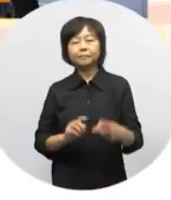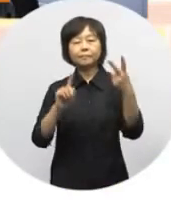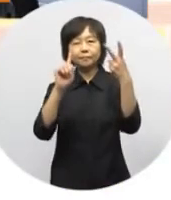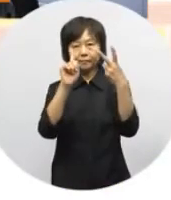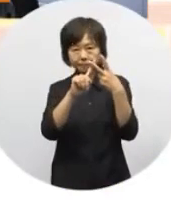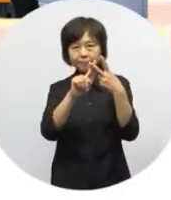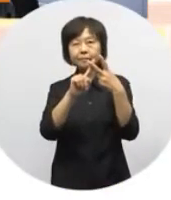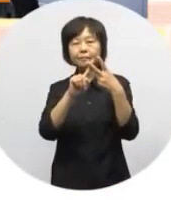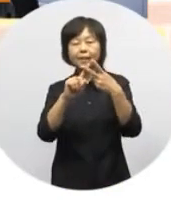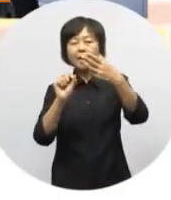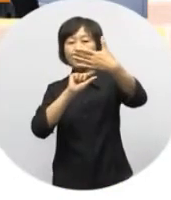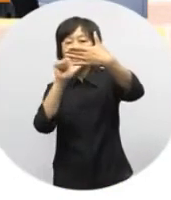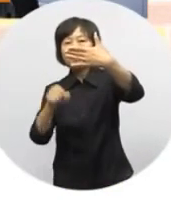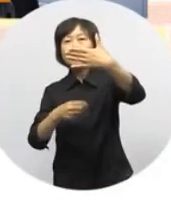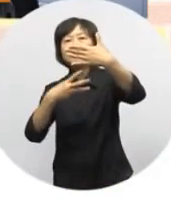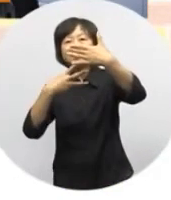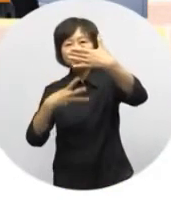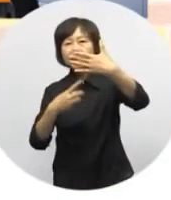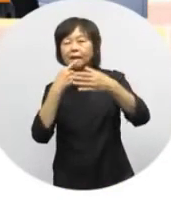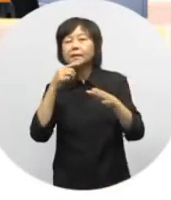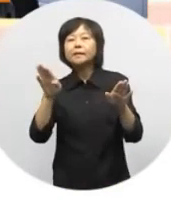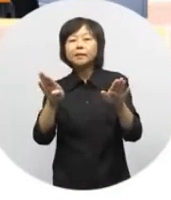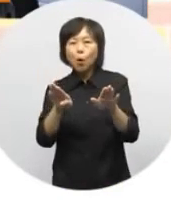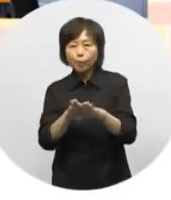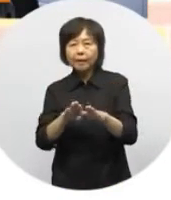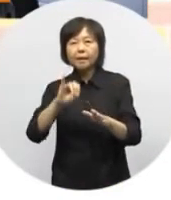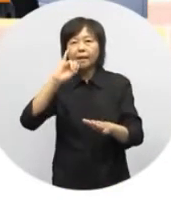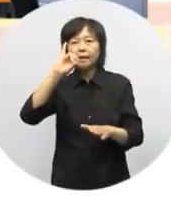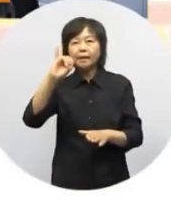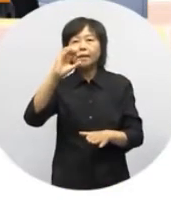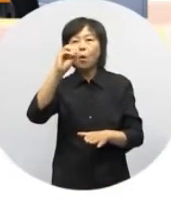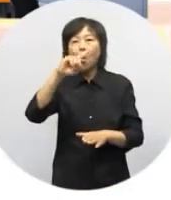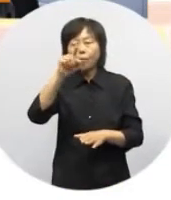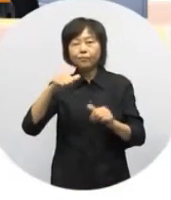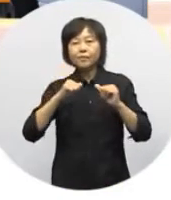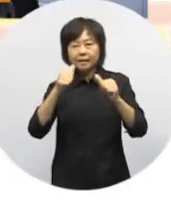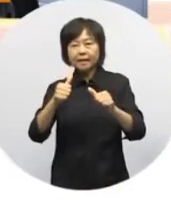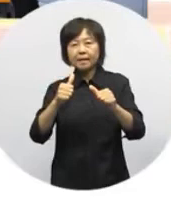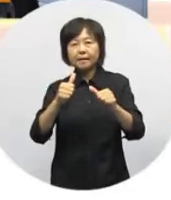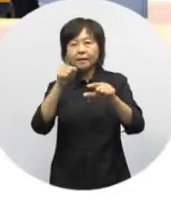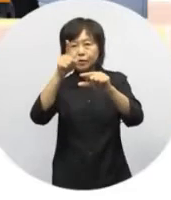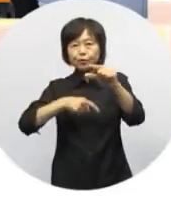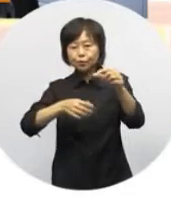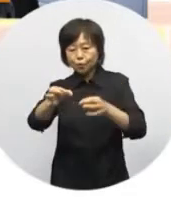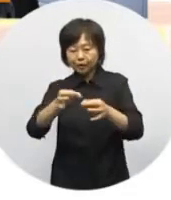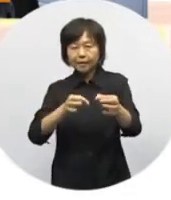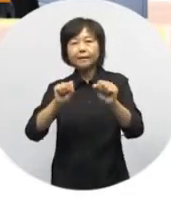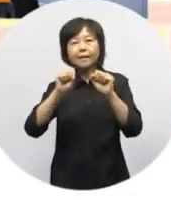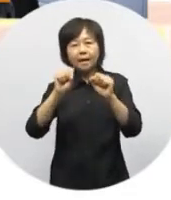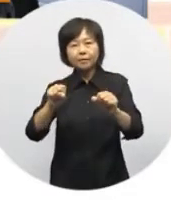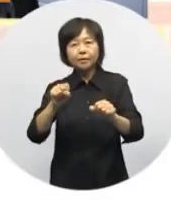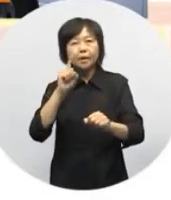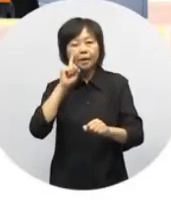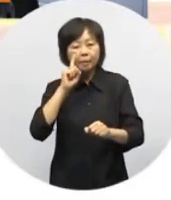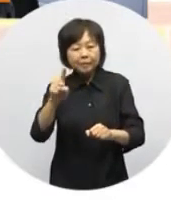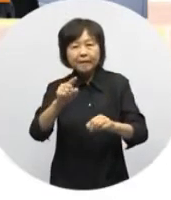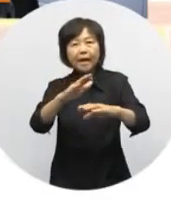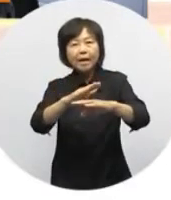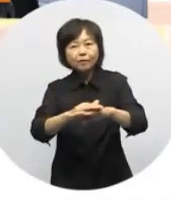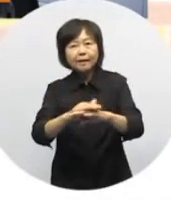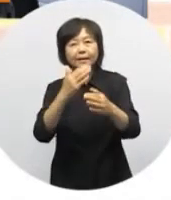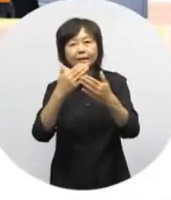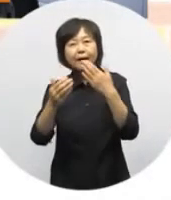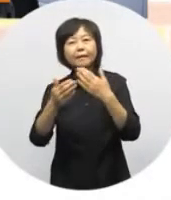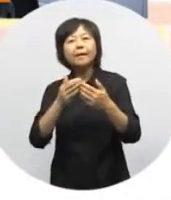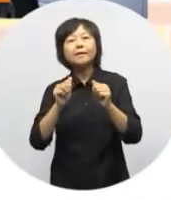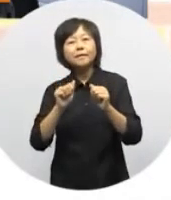続いては9月3日日曜日、イオン茅ヶ崎中央店で開催される見て触れて